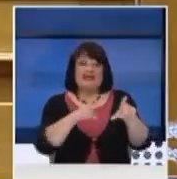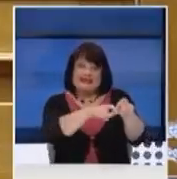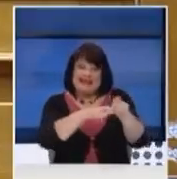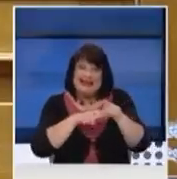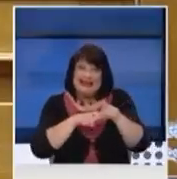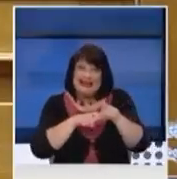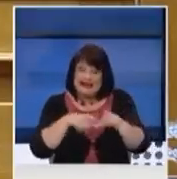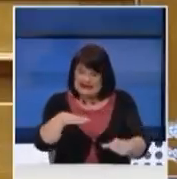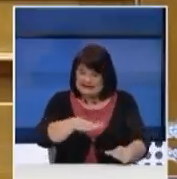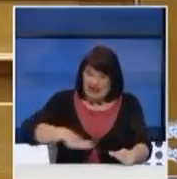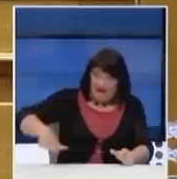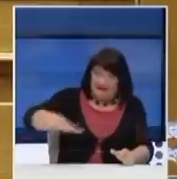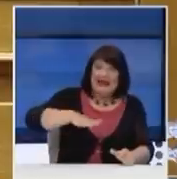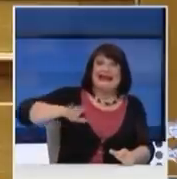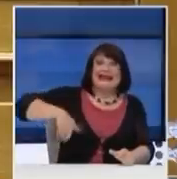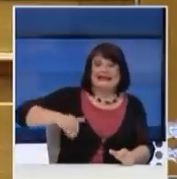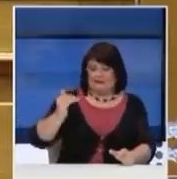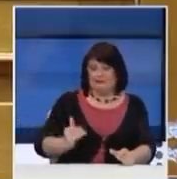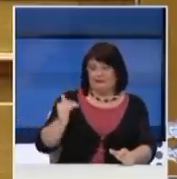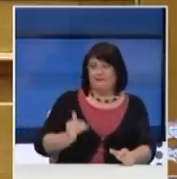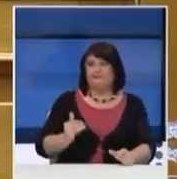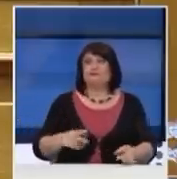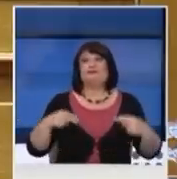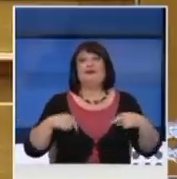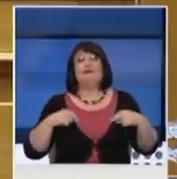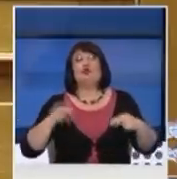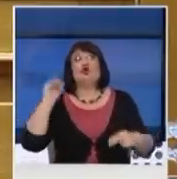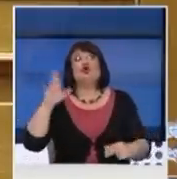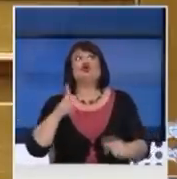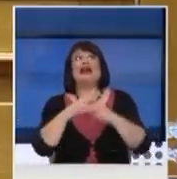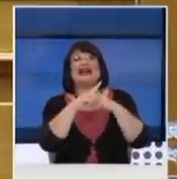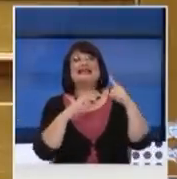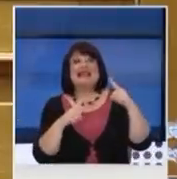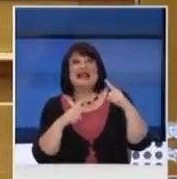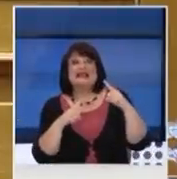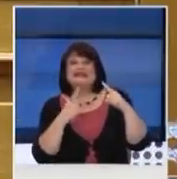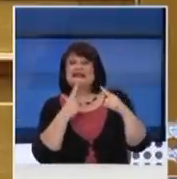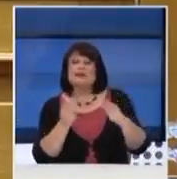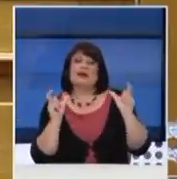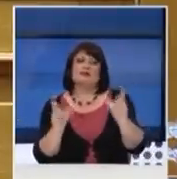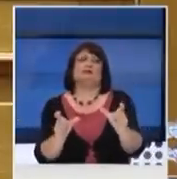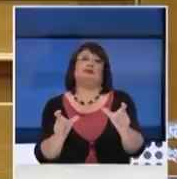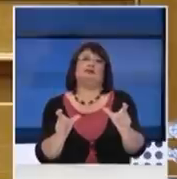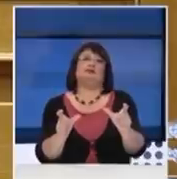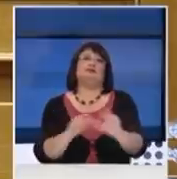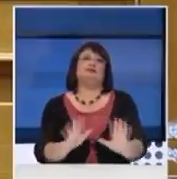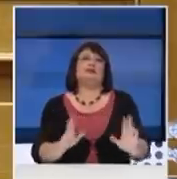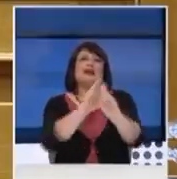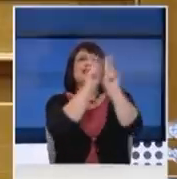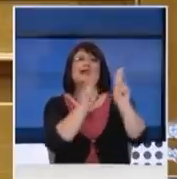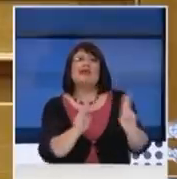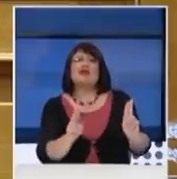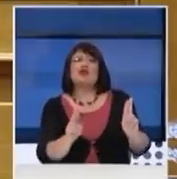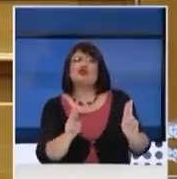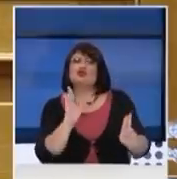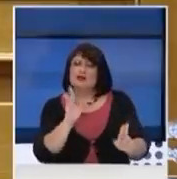κτλ. Τα οικόπεδα αυτά. Και ο κύριος Χατζηδάκης μπλόκαρε την ευκαιρία της χώρας να βάλει τους διεθνείς παράγοντες, στους οποίους το